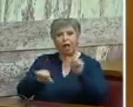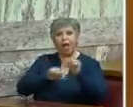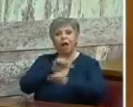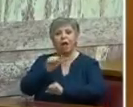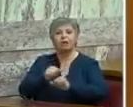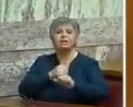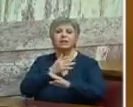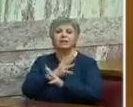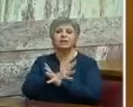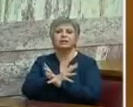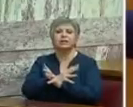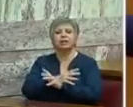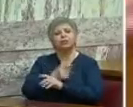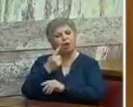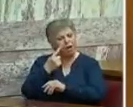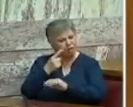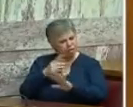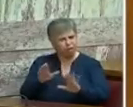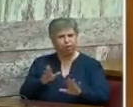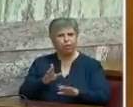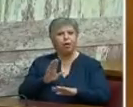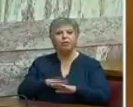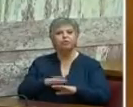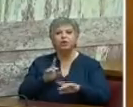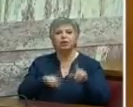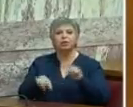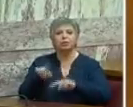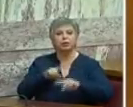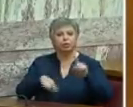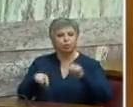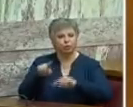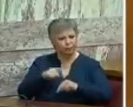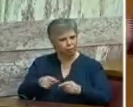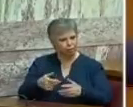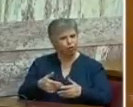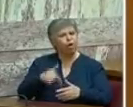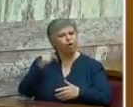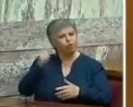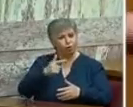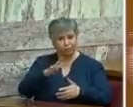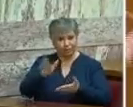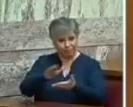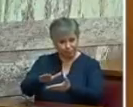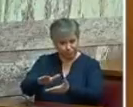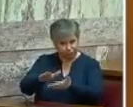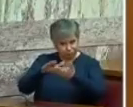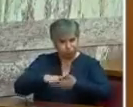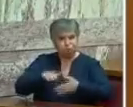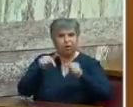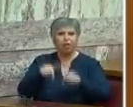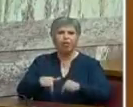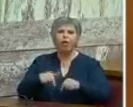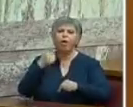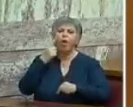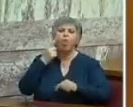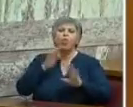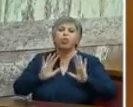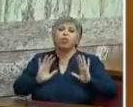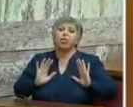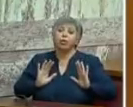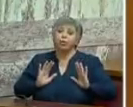για τα μη πολιτικά πρόσωπα και τότε έχει έρθει εδώ και η υπόθεση για να την ανασύρουμε αν χρειαστεί, στο βαθμό που η δικαιοσύνη βγάλει